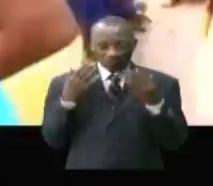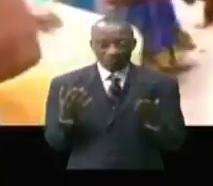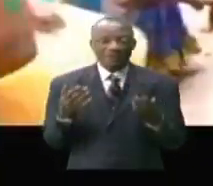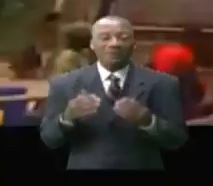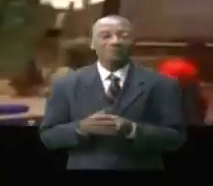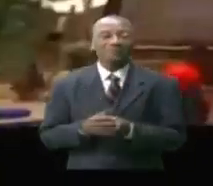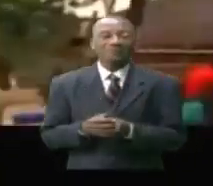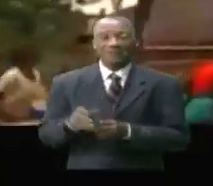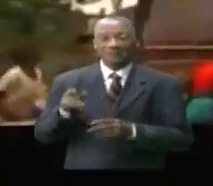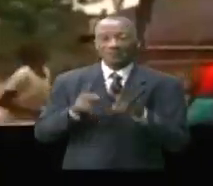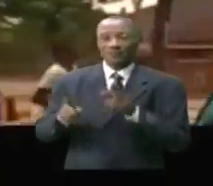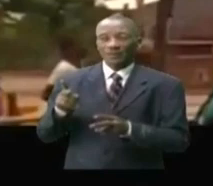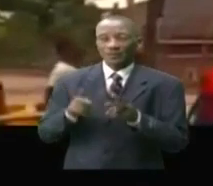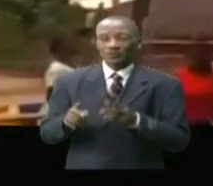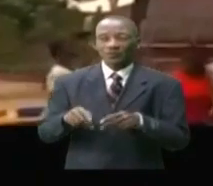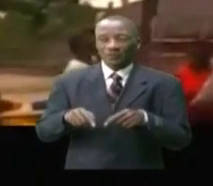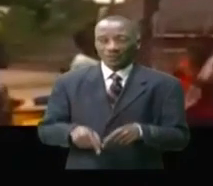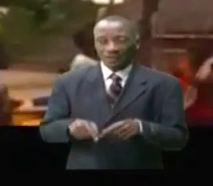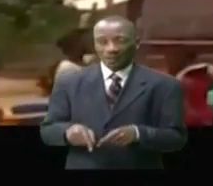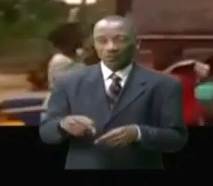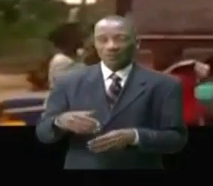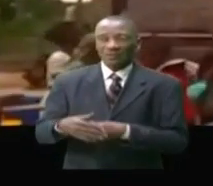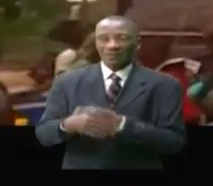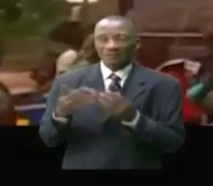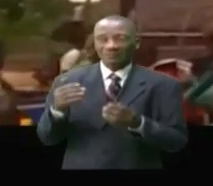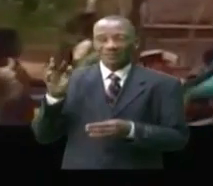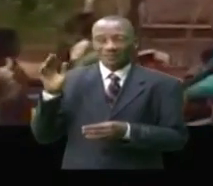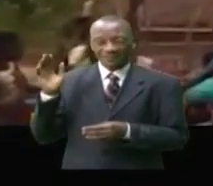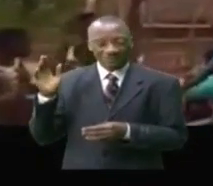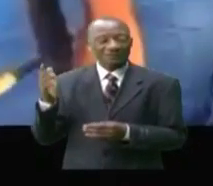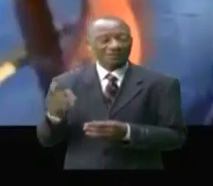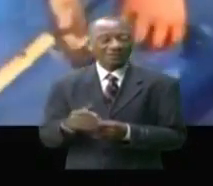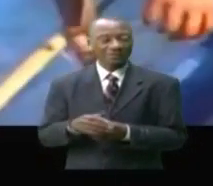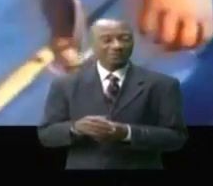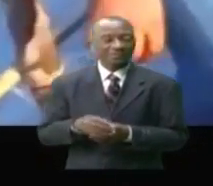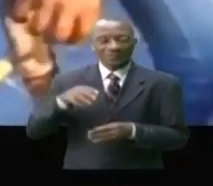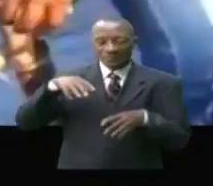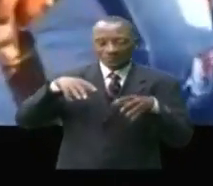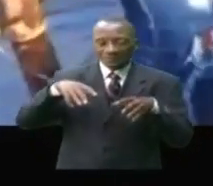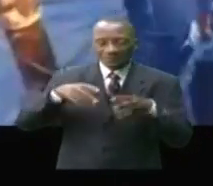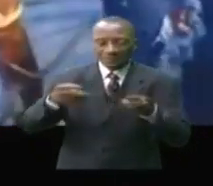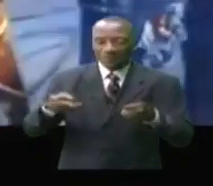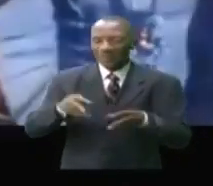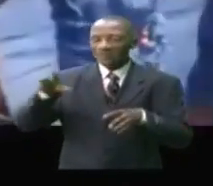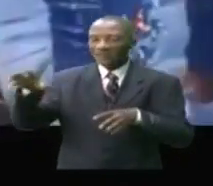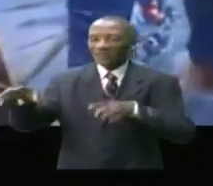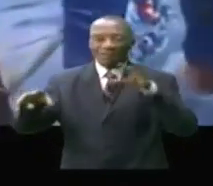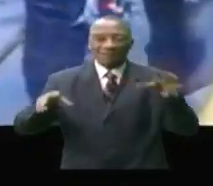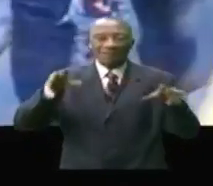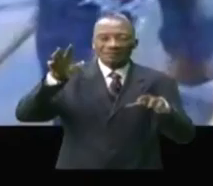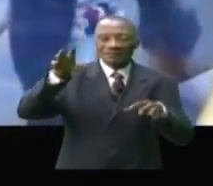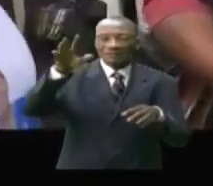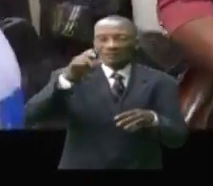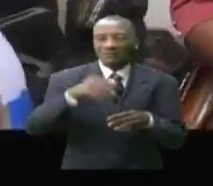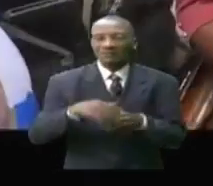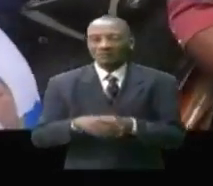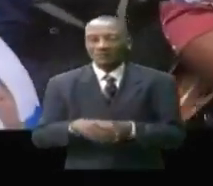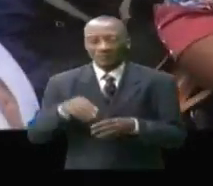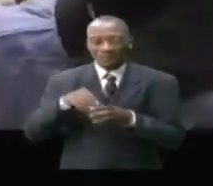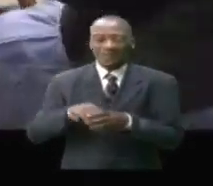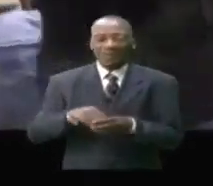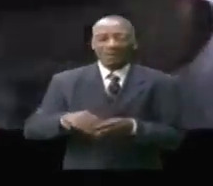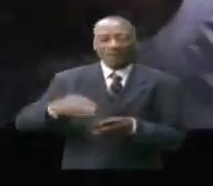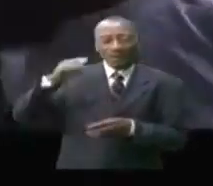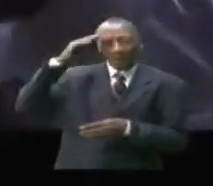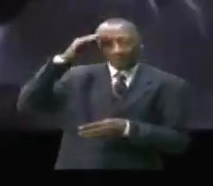population congolaise ont accès à une eau potable salubre. La population de Mongafula, dans le quartier de Masangambila, a